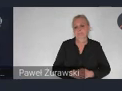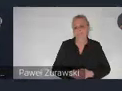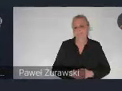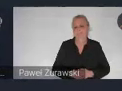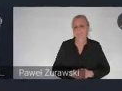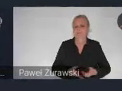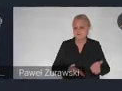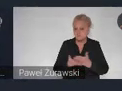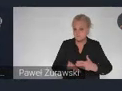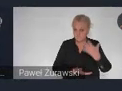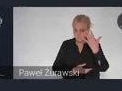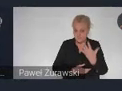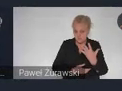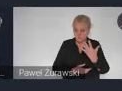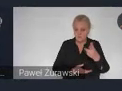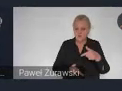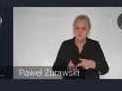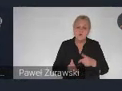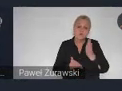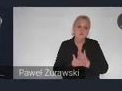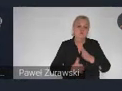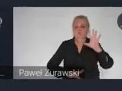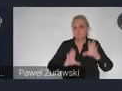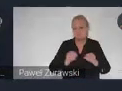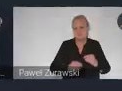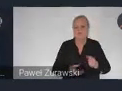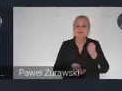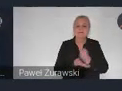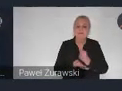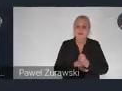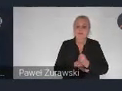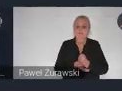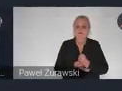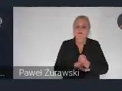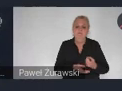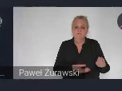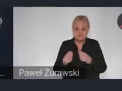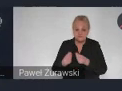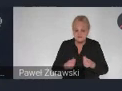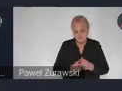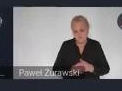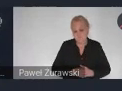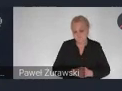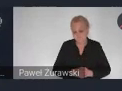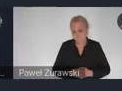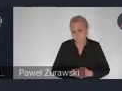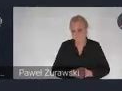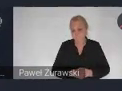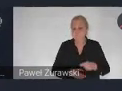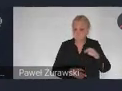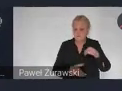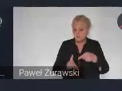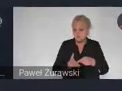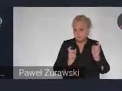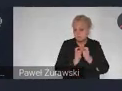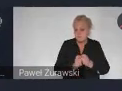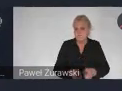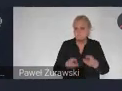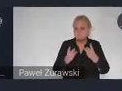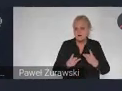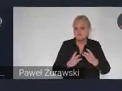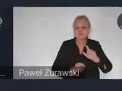część piąta z kolei to już jest budżet czyli sprawy sprawy finansowe W tym punkcie przede